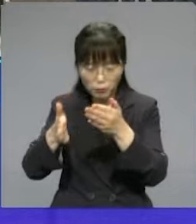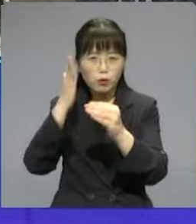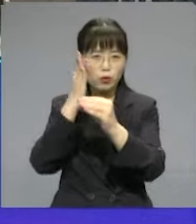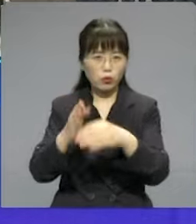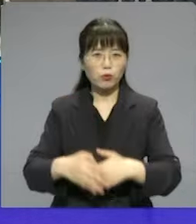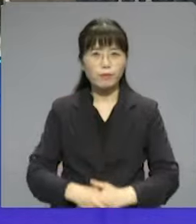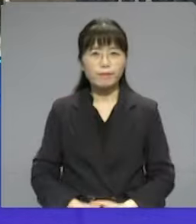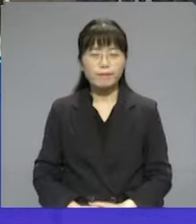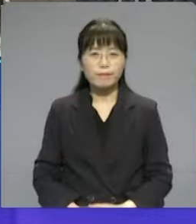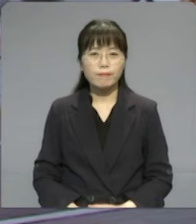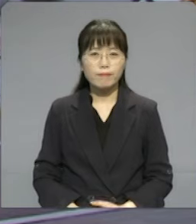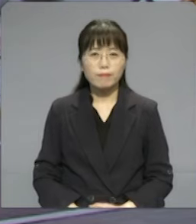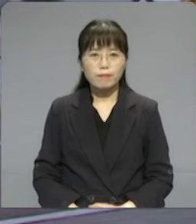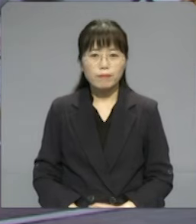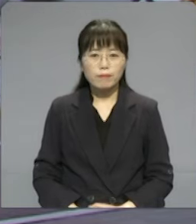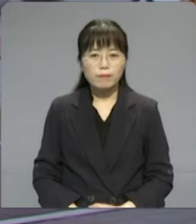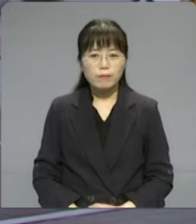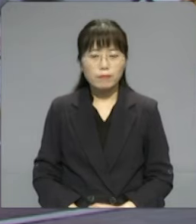윤종화 기자입니다.